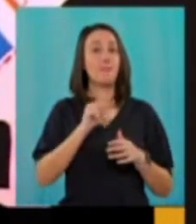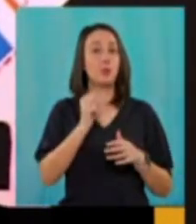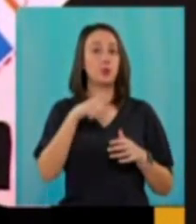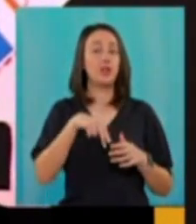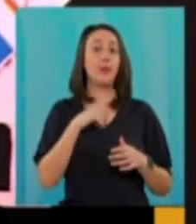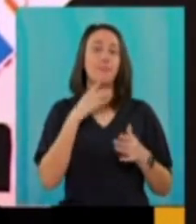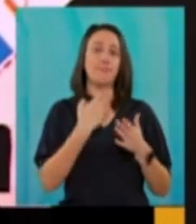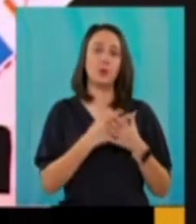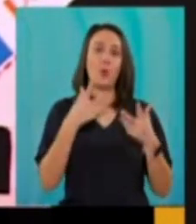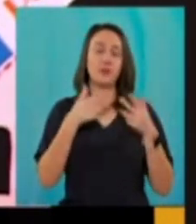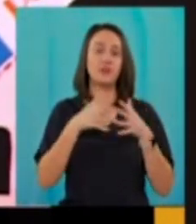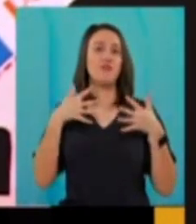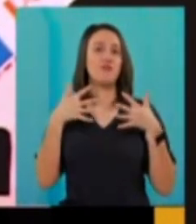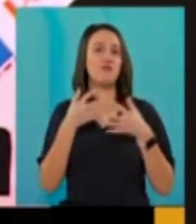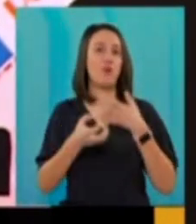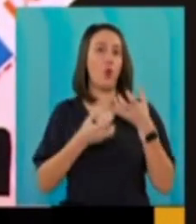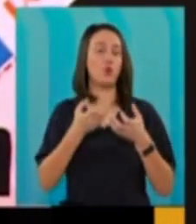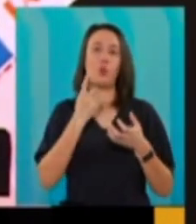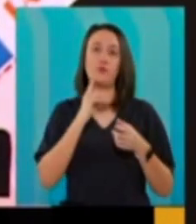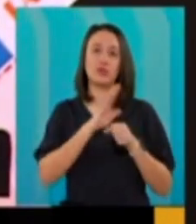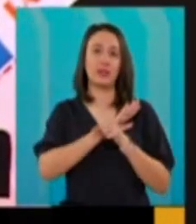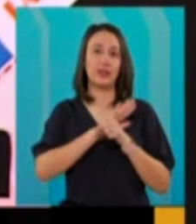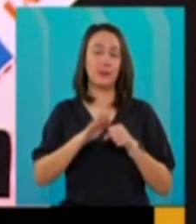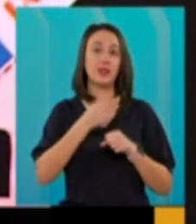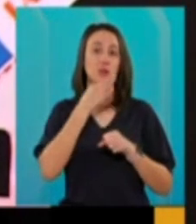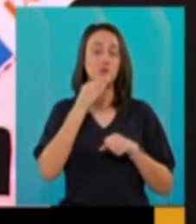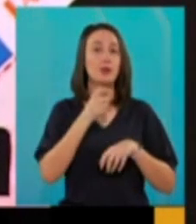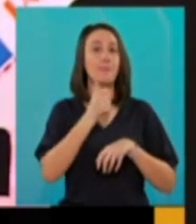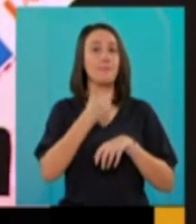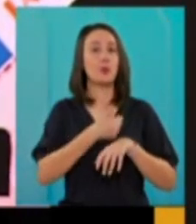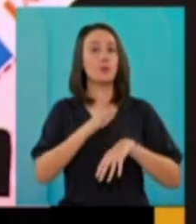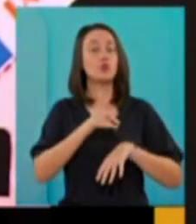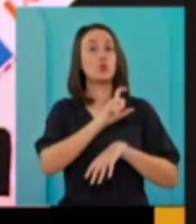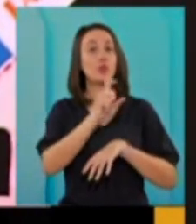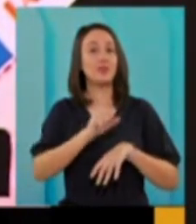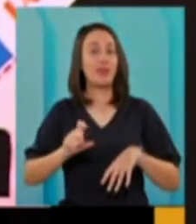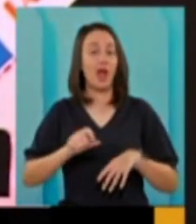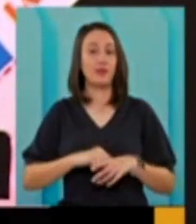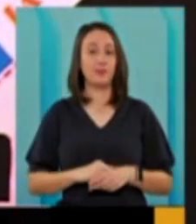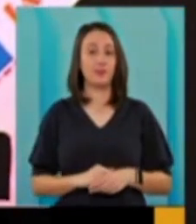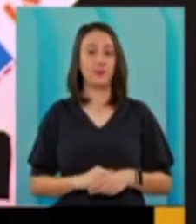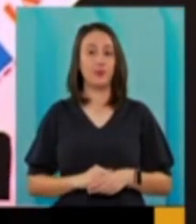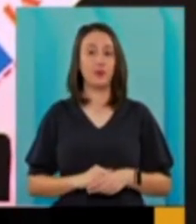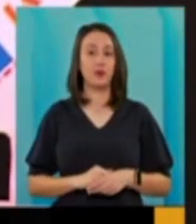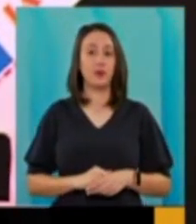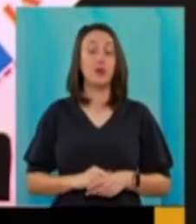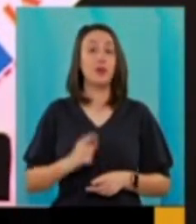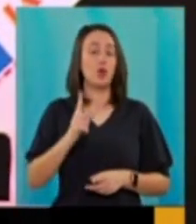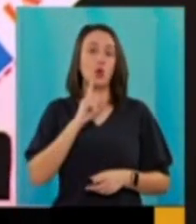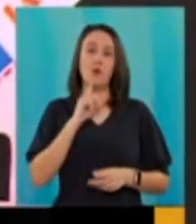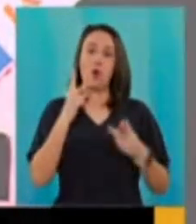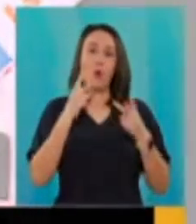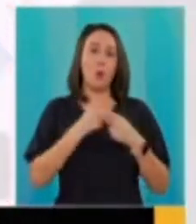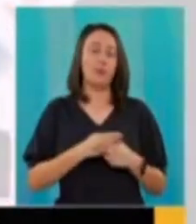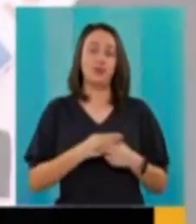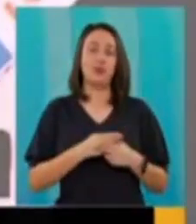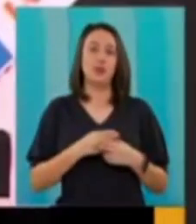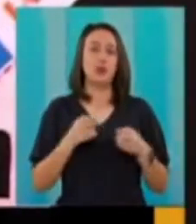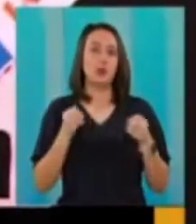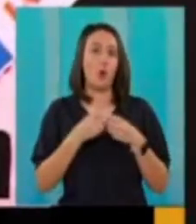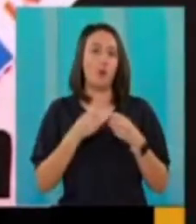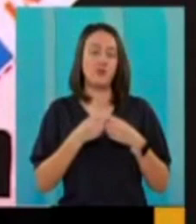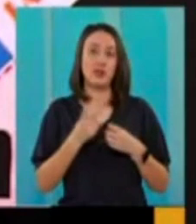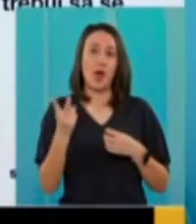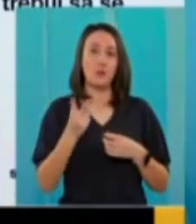pentru o încetare a focului nu au fost îndeplinite spune premierul italian Mario draghi a fel că Vladimir Putin nu va pune punct conflictului